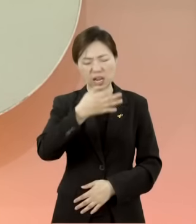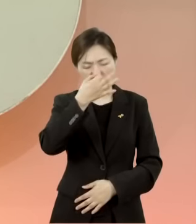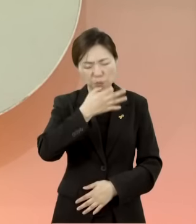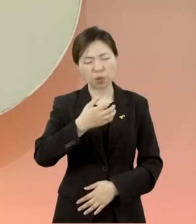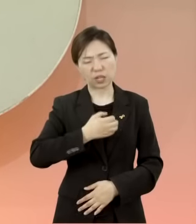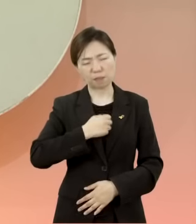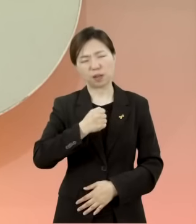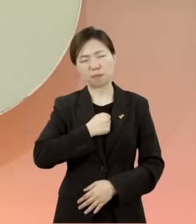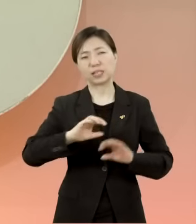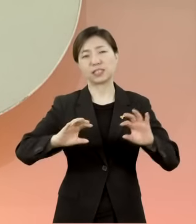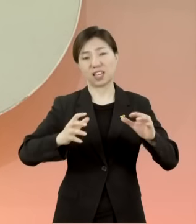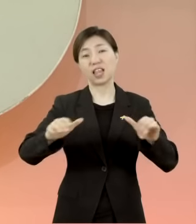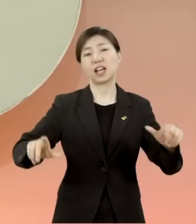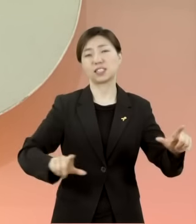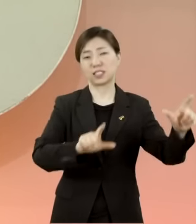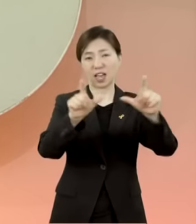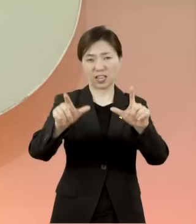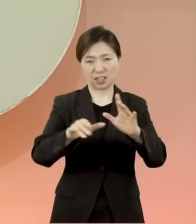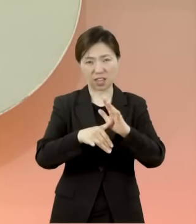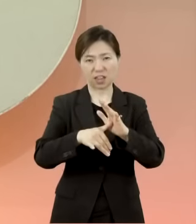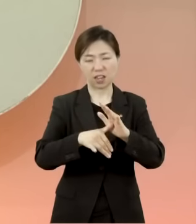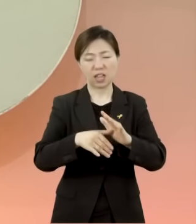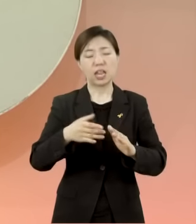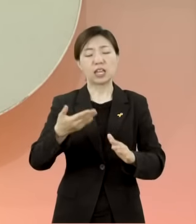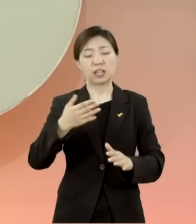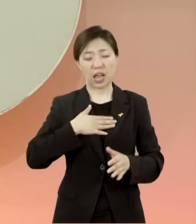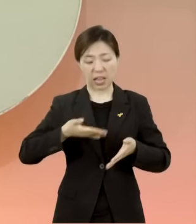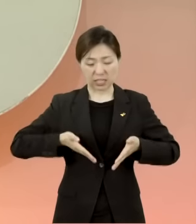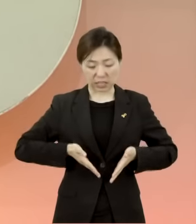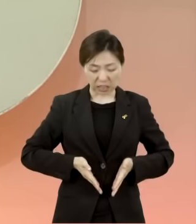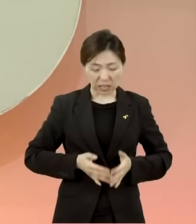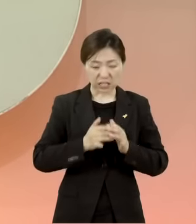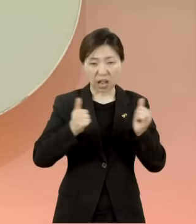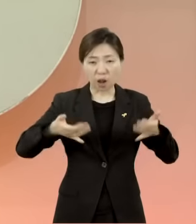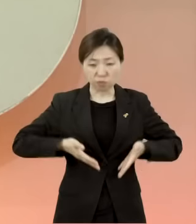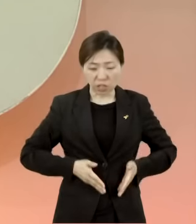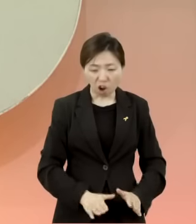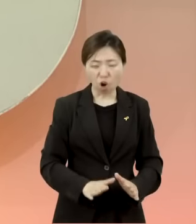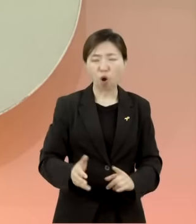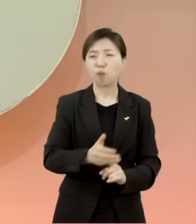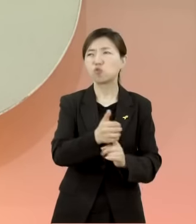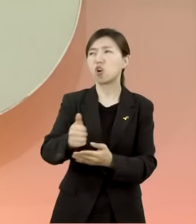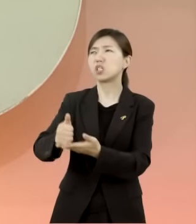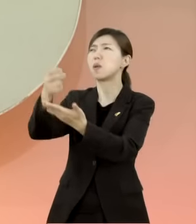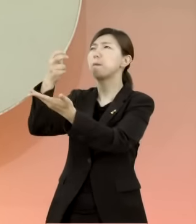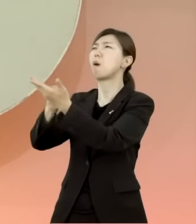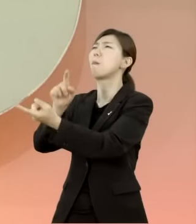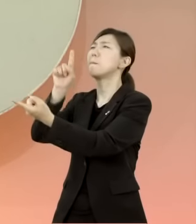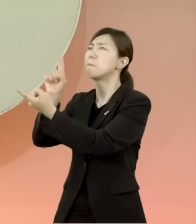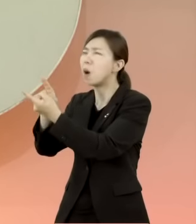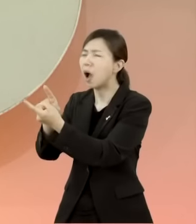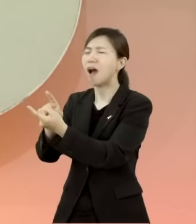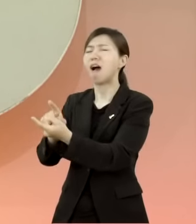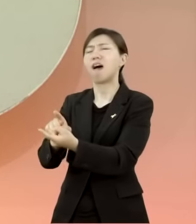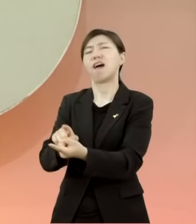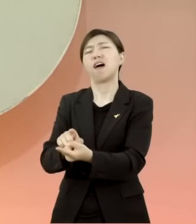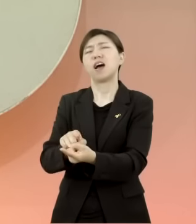힘들고 롭고 답답한이 세상에서 그래도 우리가람 로 태어나 부처님